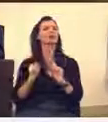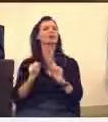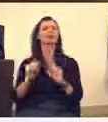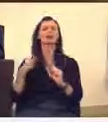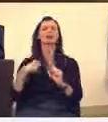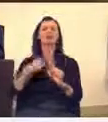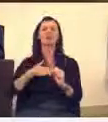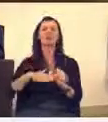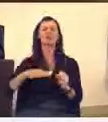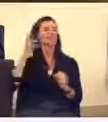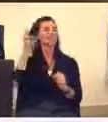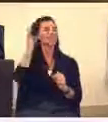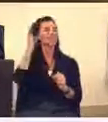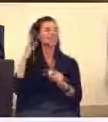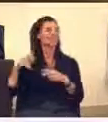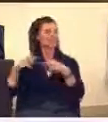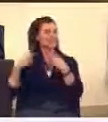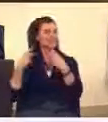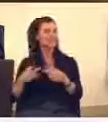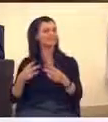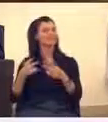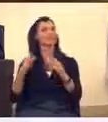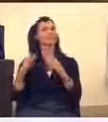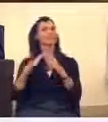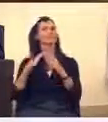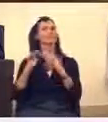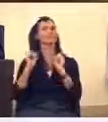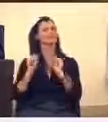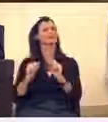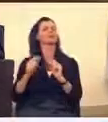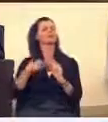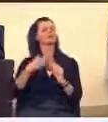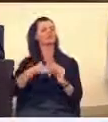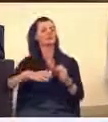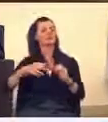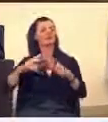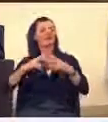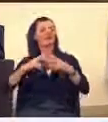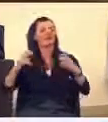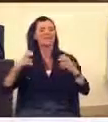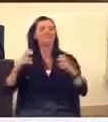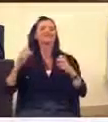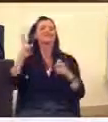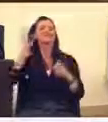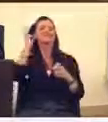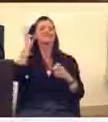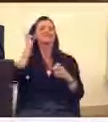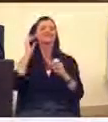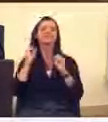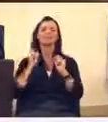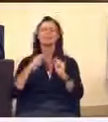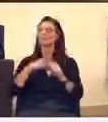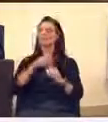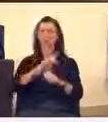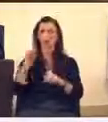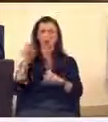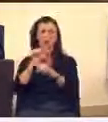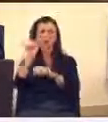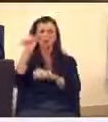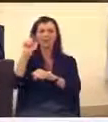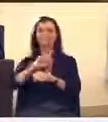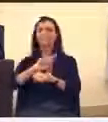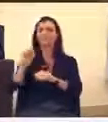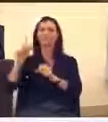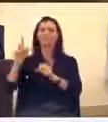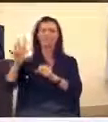למקום בטוח. אנחנו רוצות, ואנחנו עיר שרוצה שהנשים שלה יהיו בטוחות. אני לא טוענת שכל מי